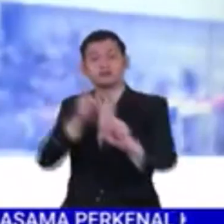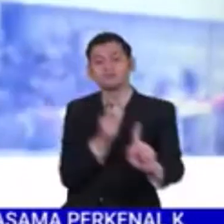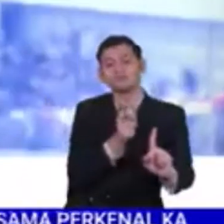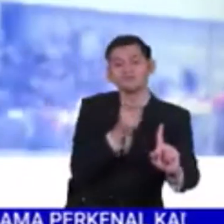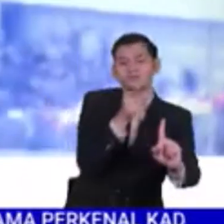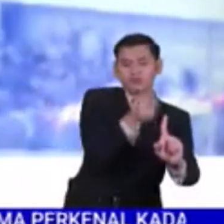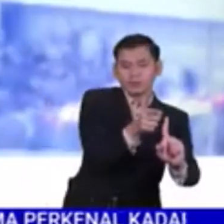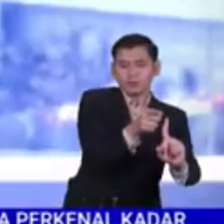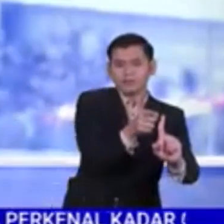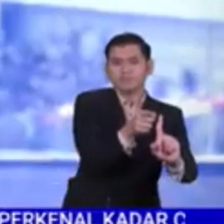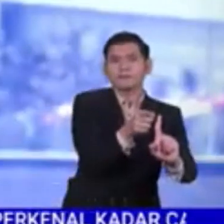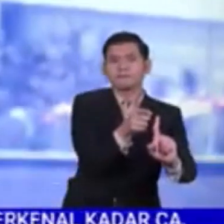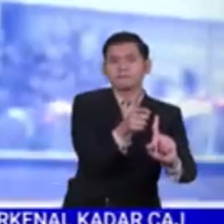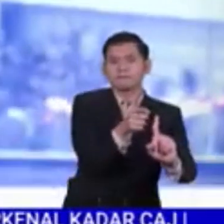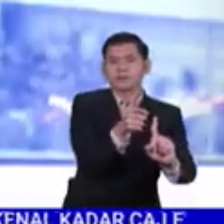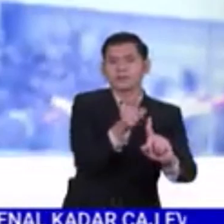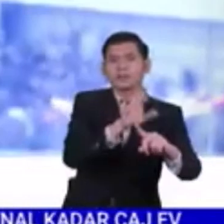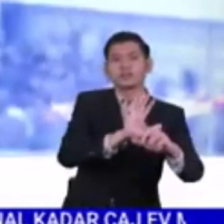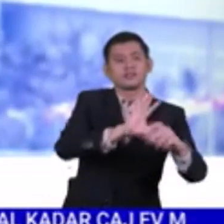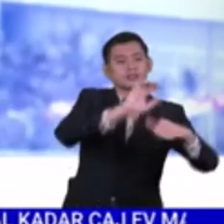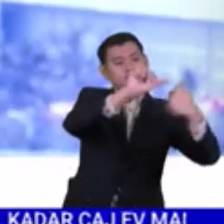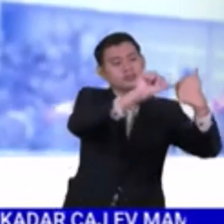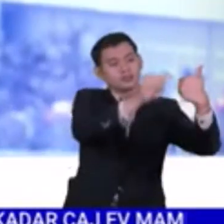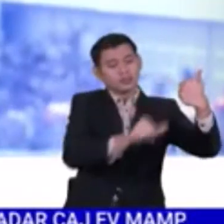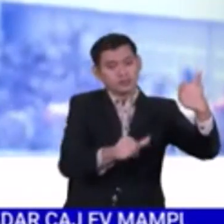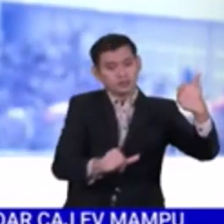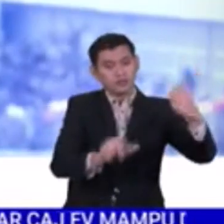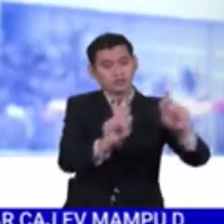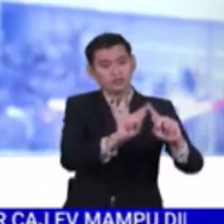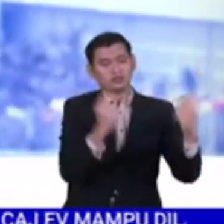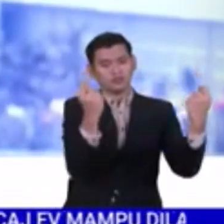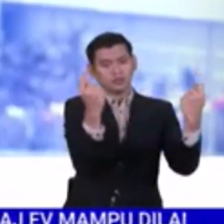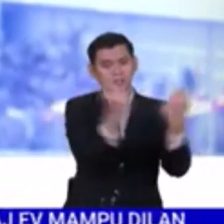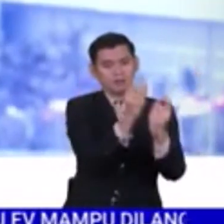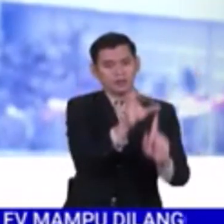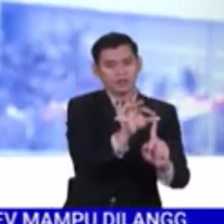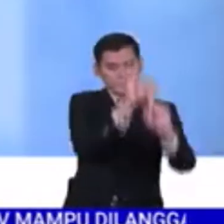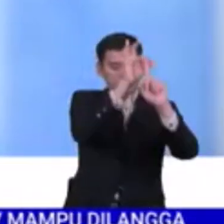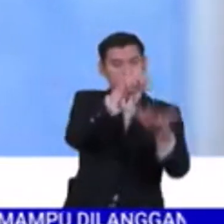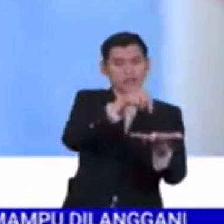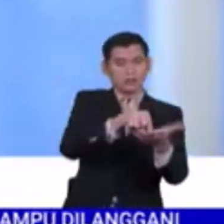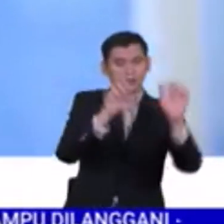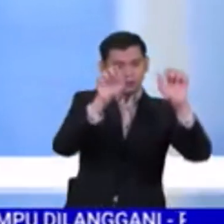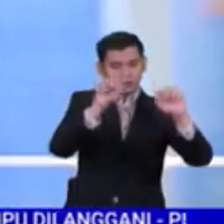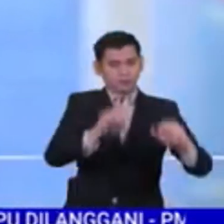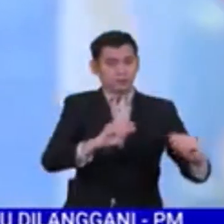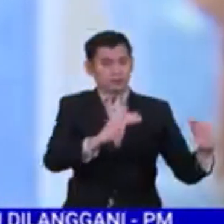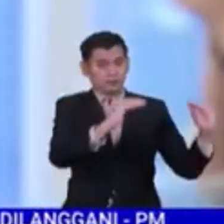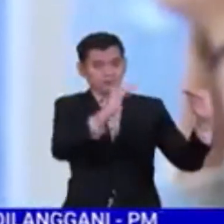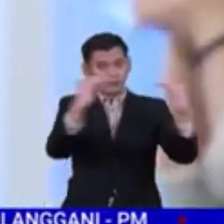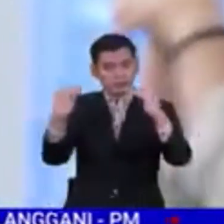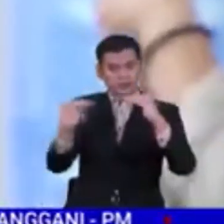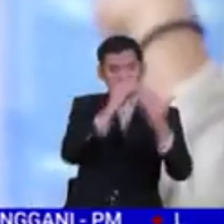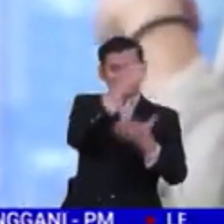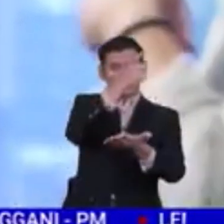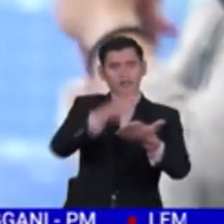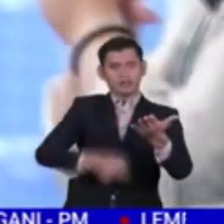Objektif majlis ataupun jawatan kuasa jihad ini adalah untuk menstabilkan harga di pasaran